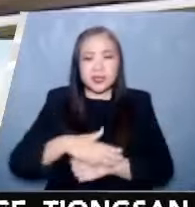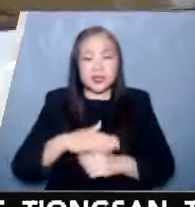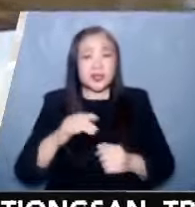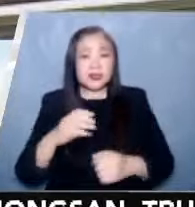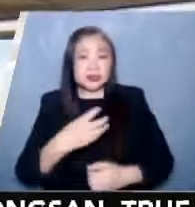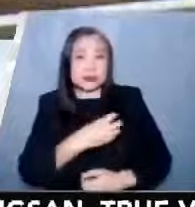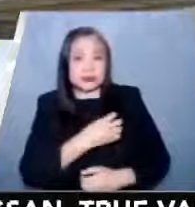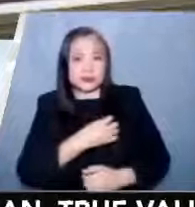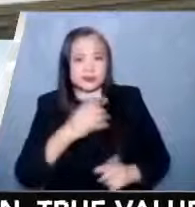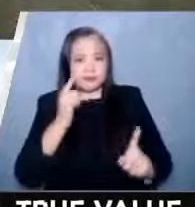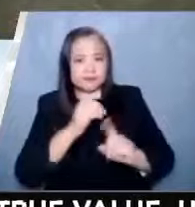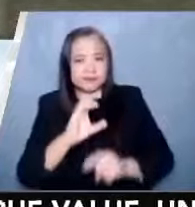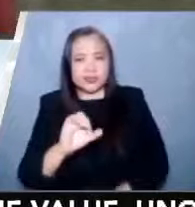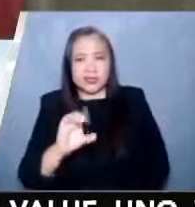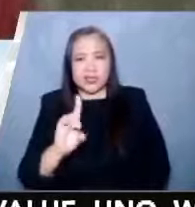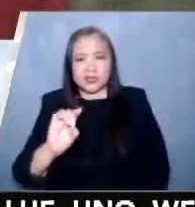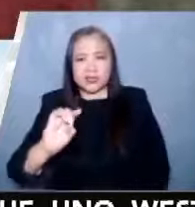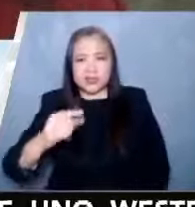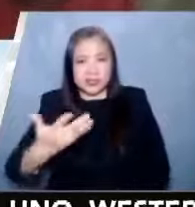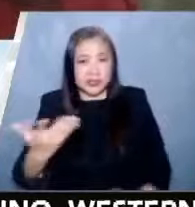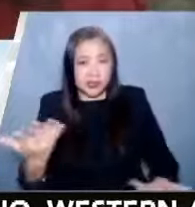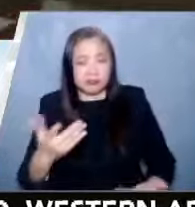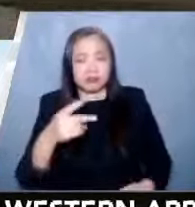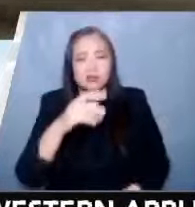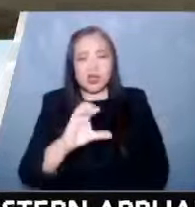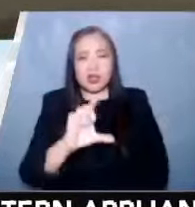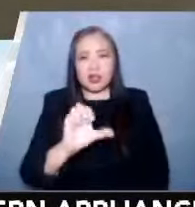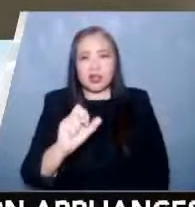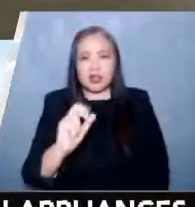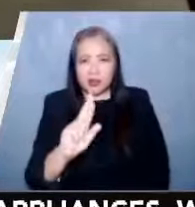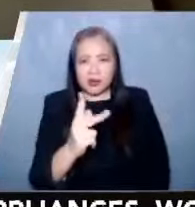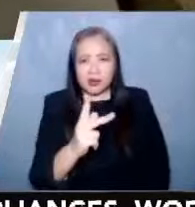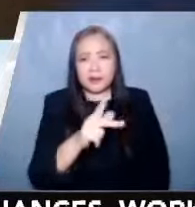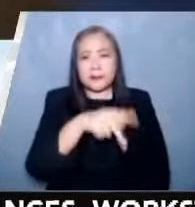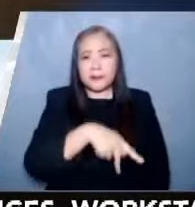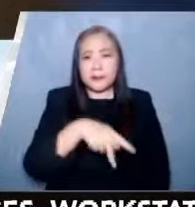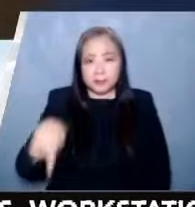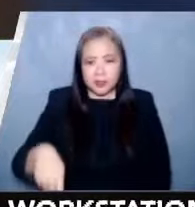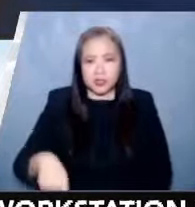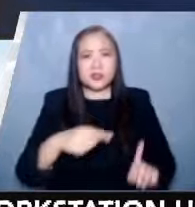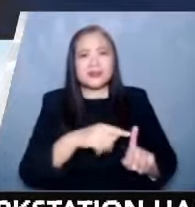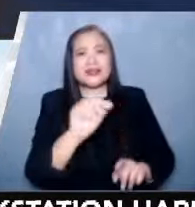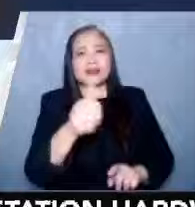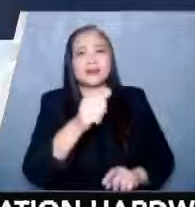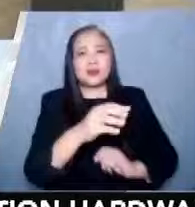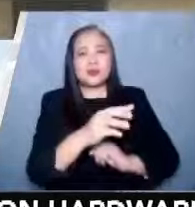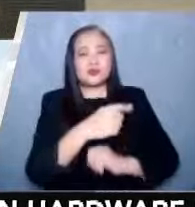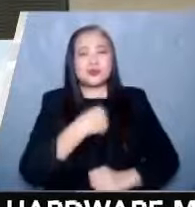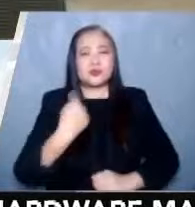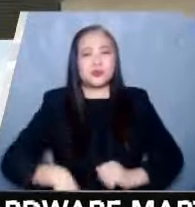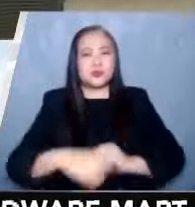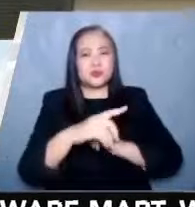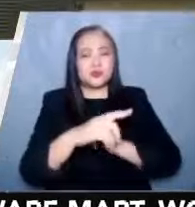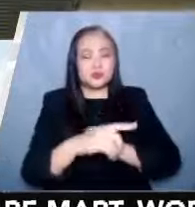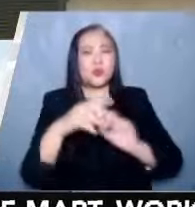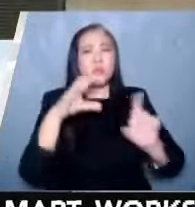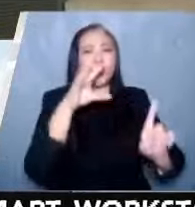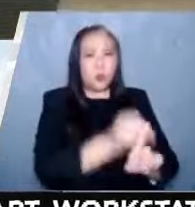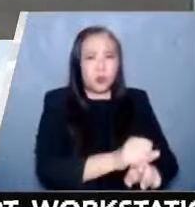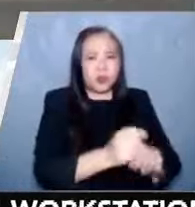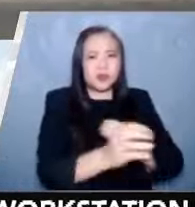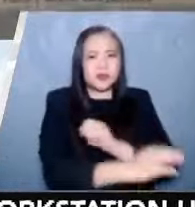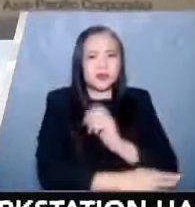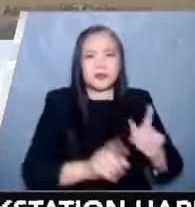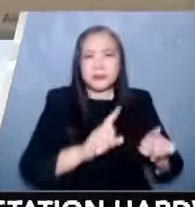sa Clark, Pampanga. 10 Chinese national ang huli sa paghahain ng 7 search warrants sa iba't ibang villa at